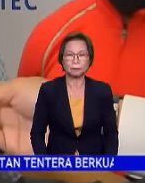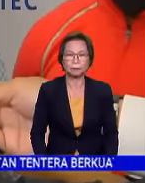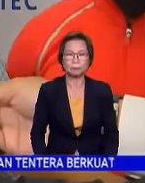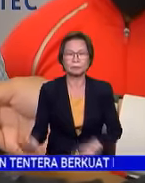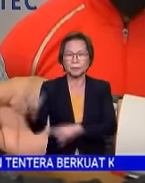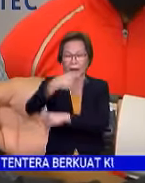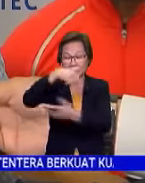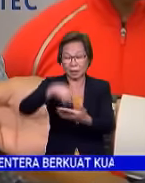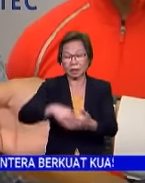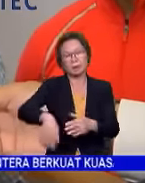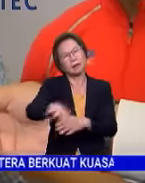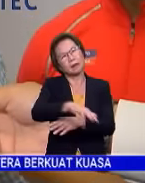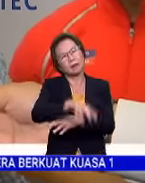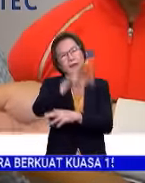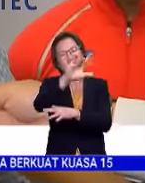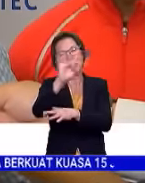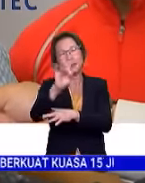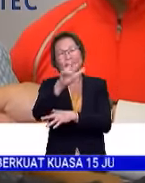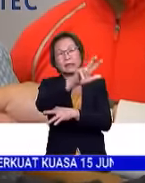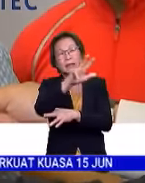Hari ini ramai 38 orang